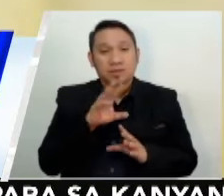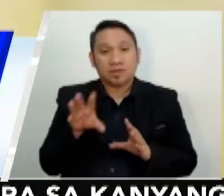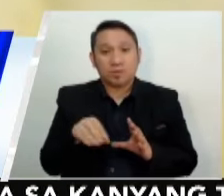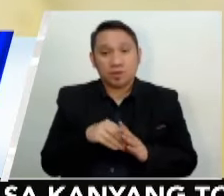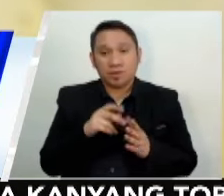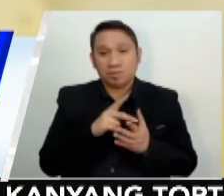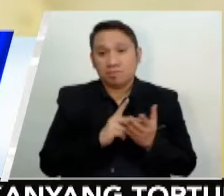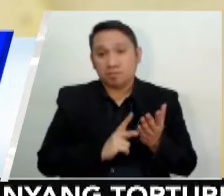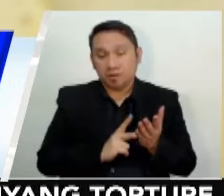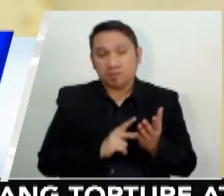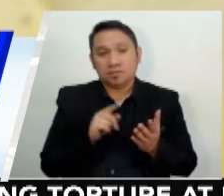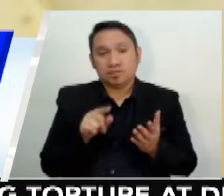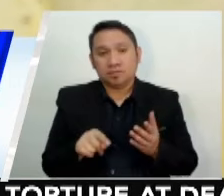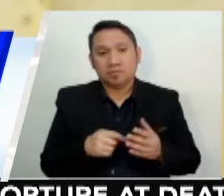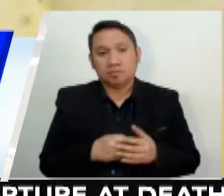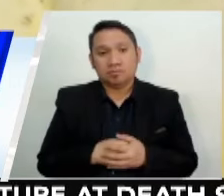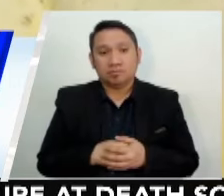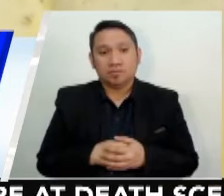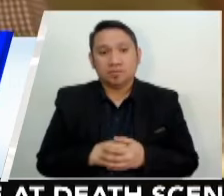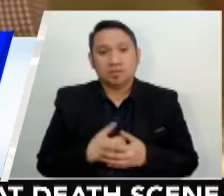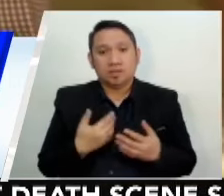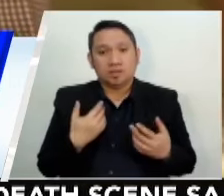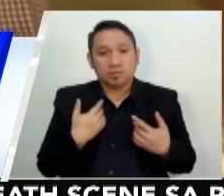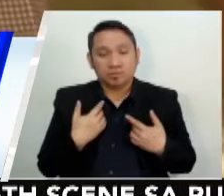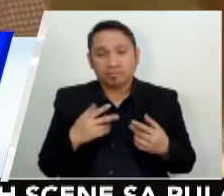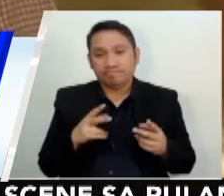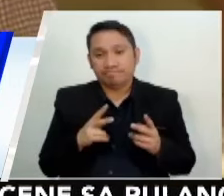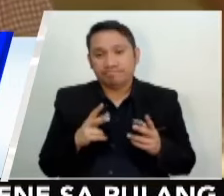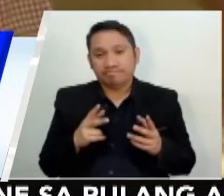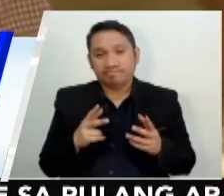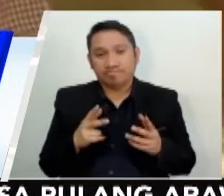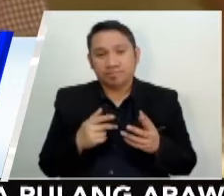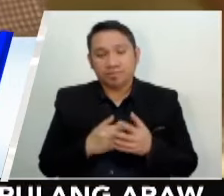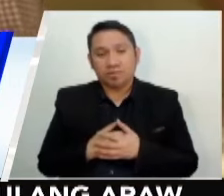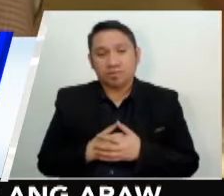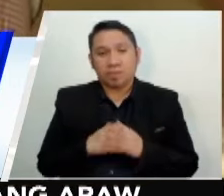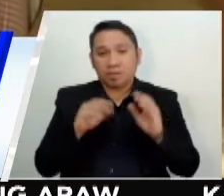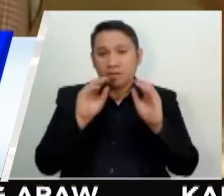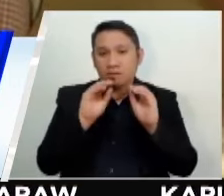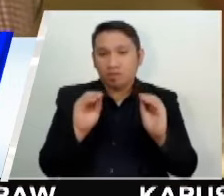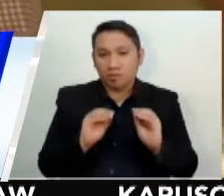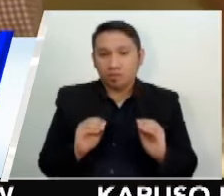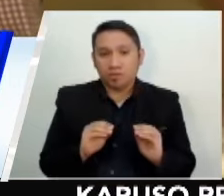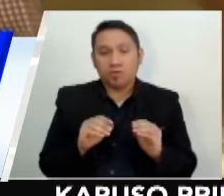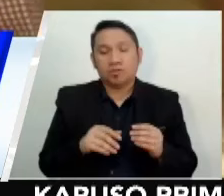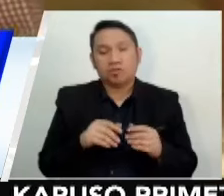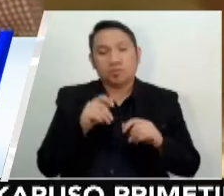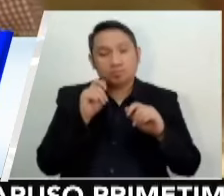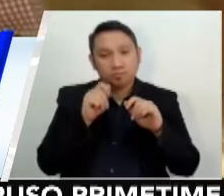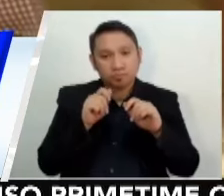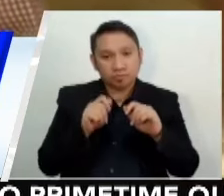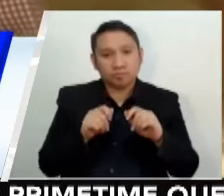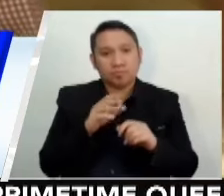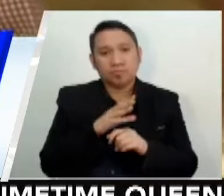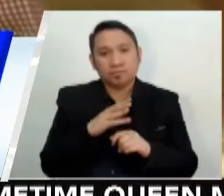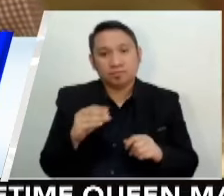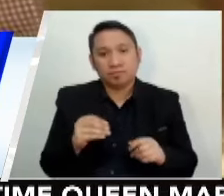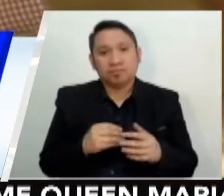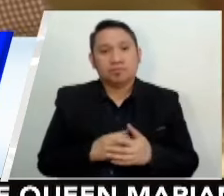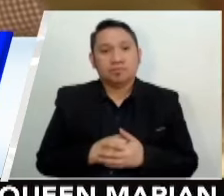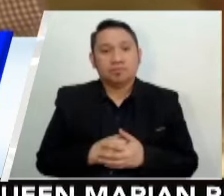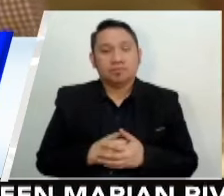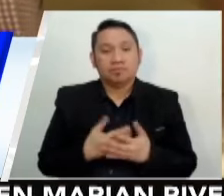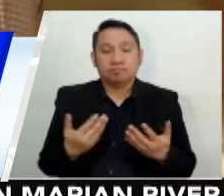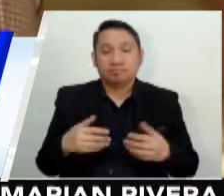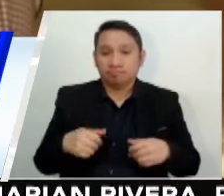of love. Napakaganda yung form ng sculpture, no? And then yung folds ng kumot, no?